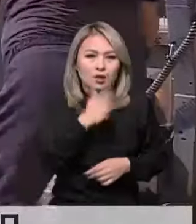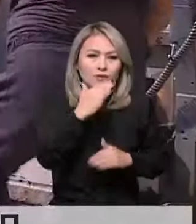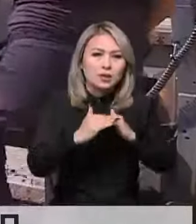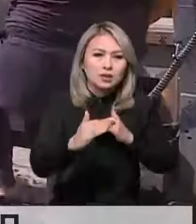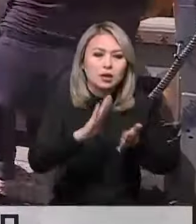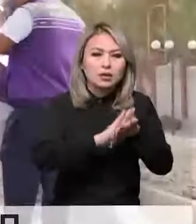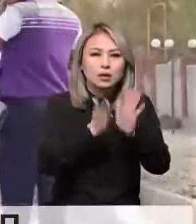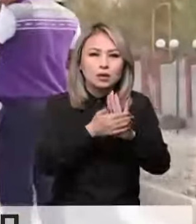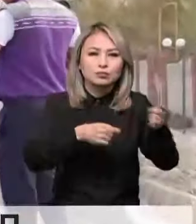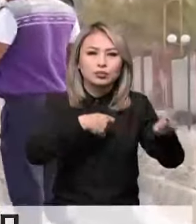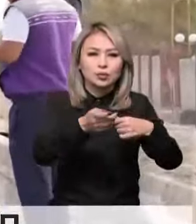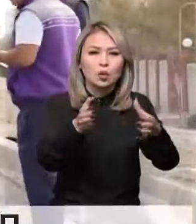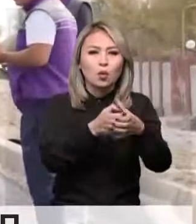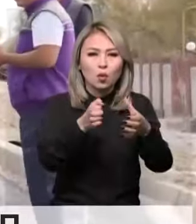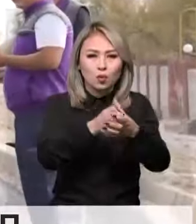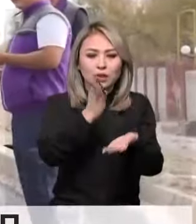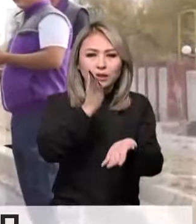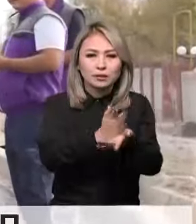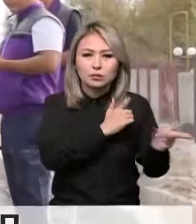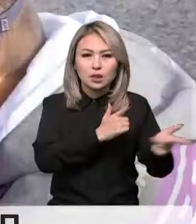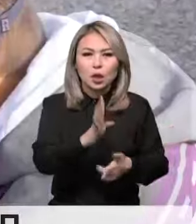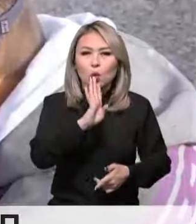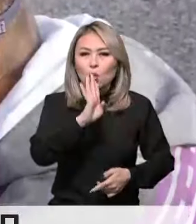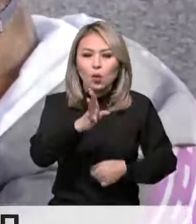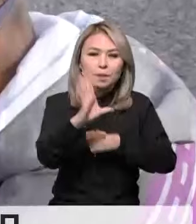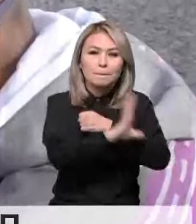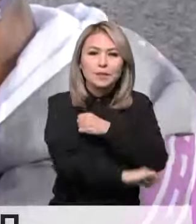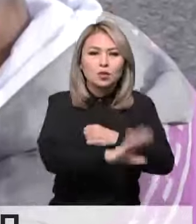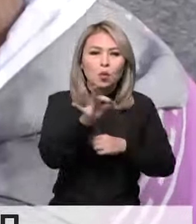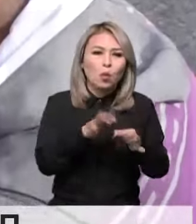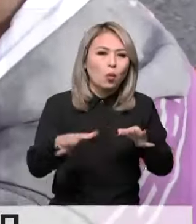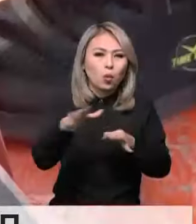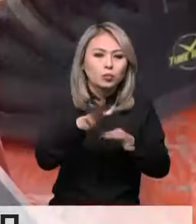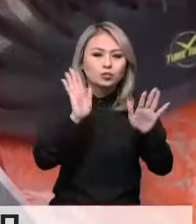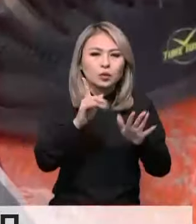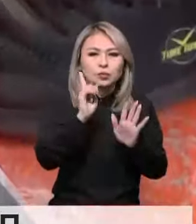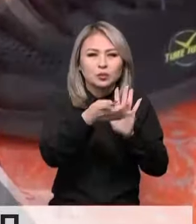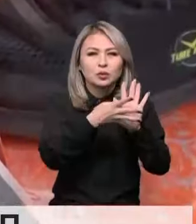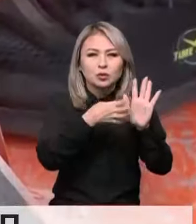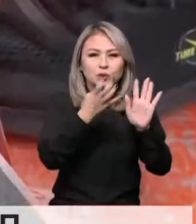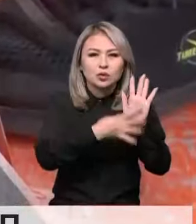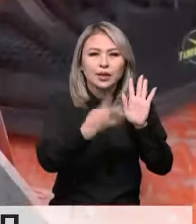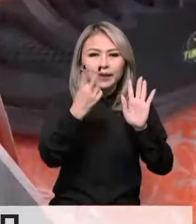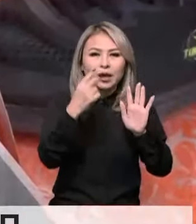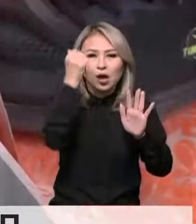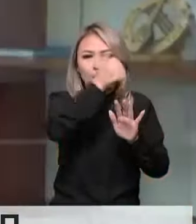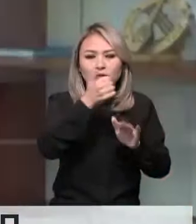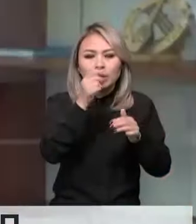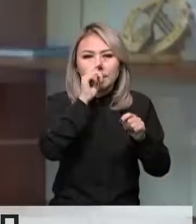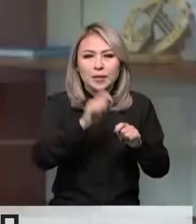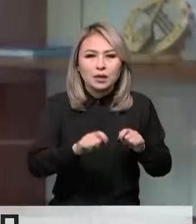орталығымен келісім шарт жасасқан. Орталық соңғы 4 жылда Түркістан облысы бойынша 1292 нысанды бақылауға алып тексеру